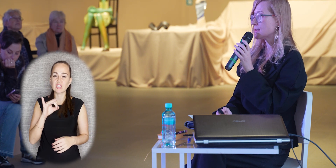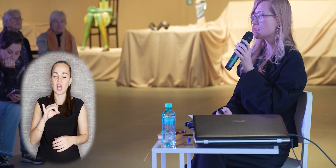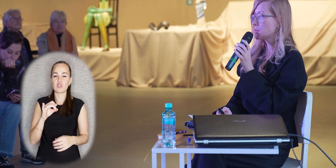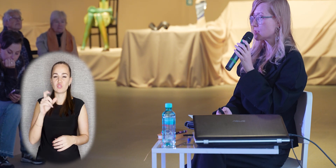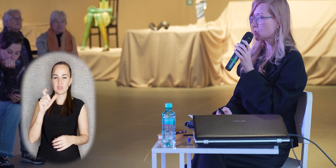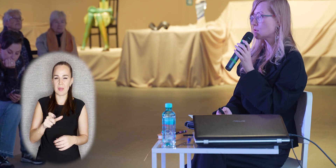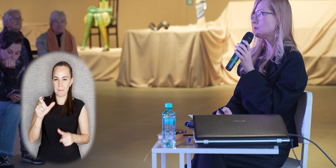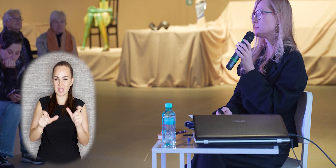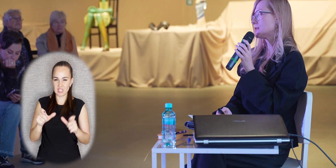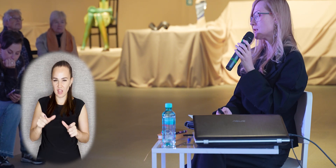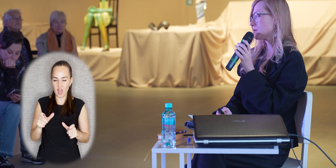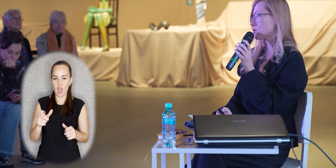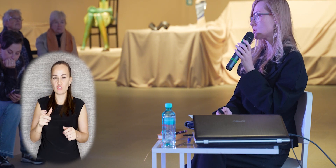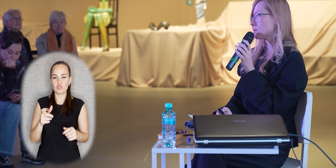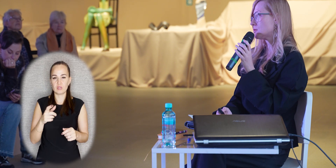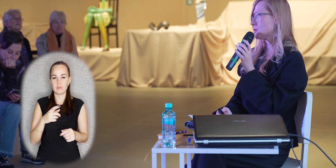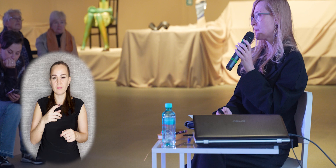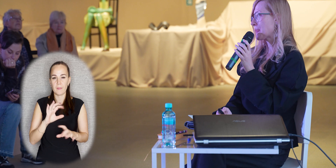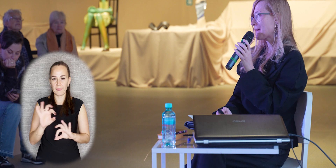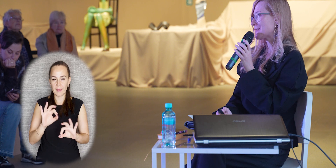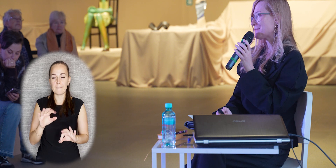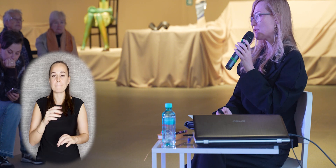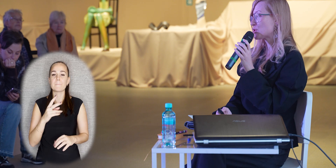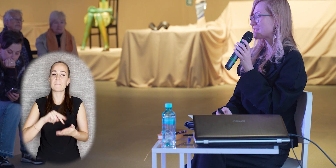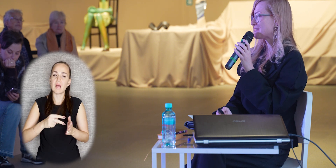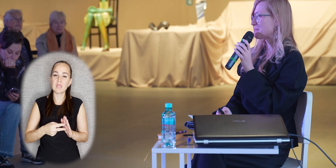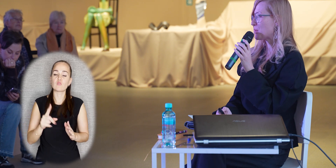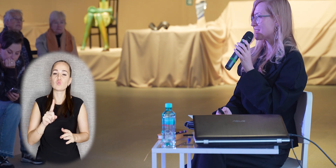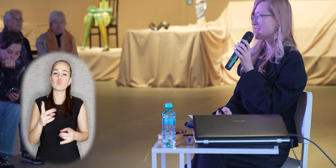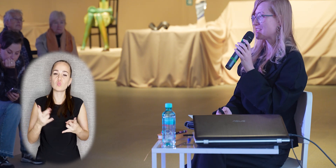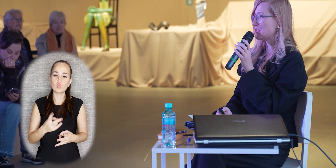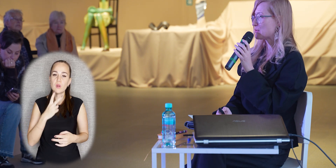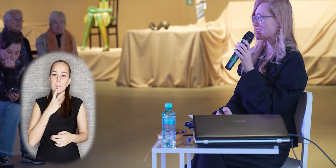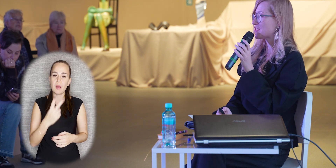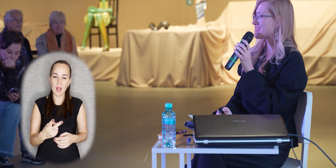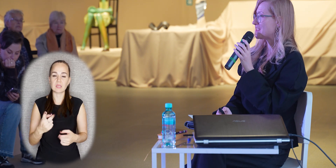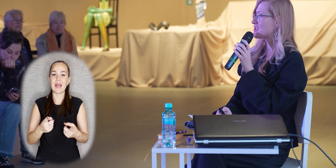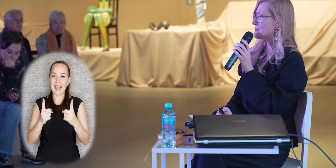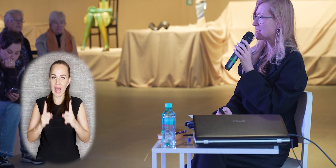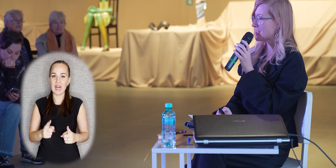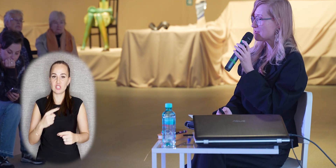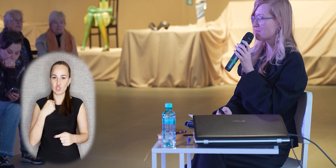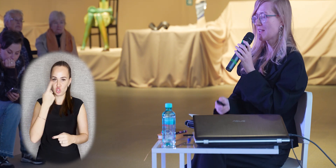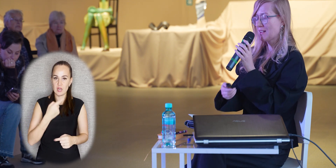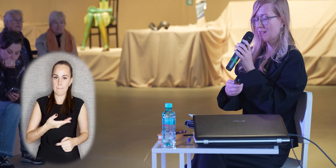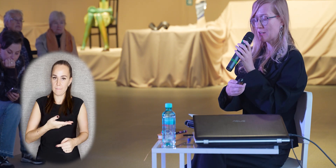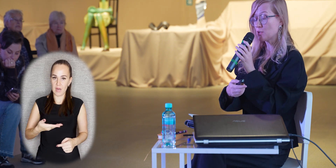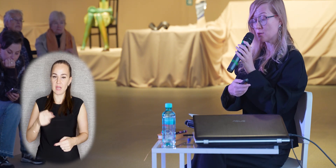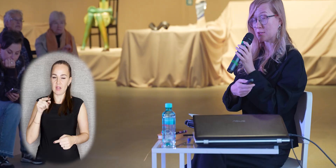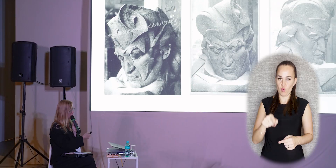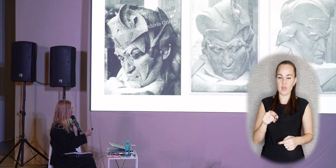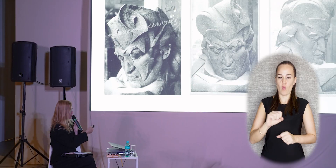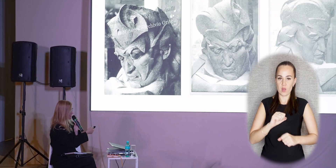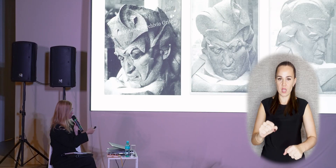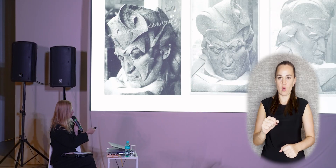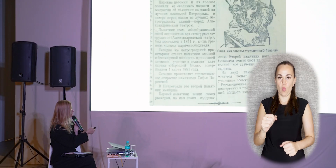людях из списка, то планировалось, что нужно показать населению достаточно реалистичный портрет того